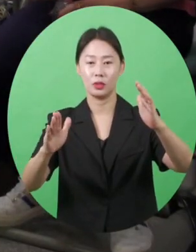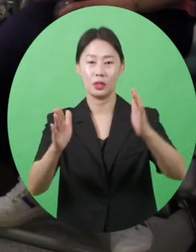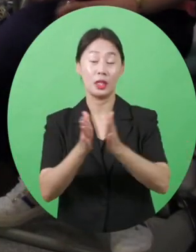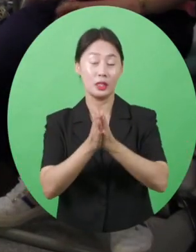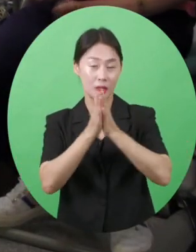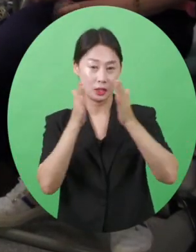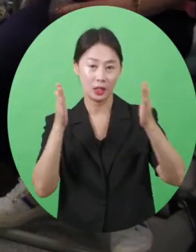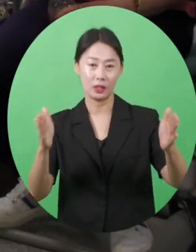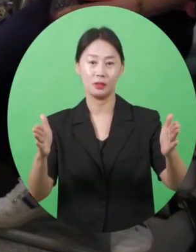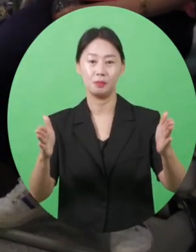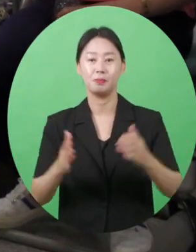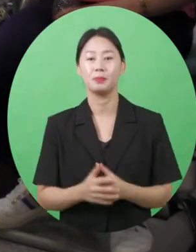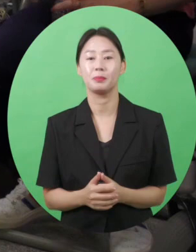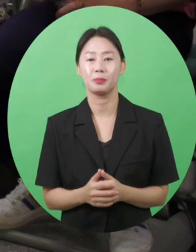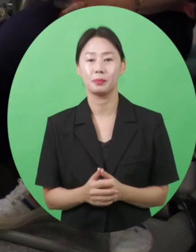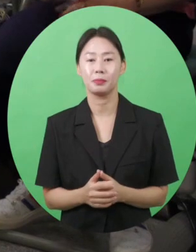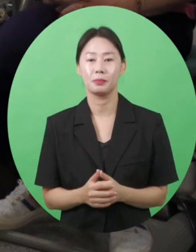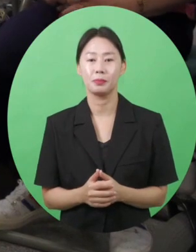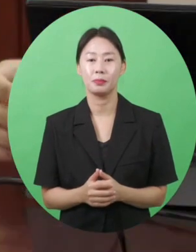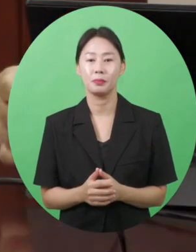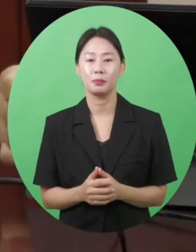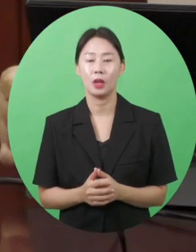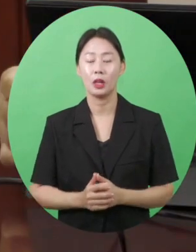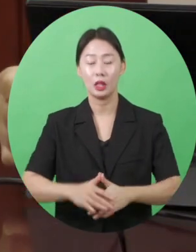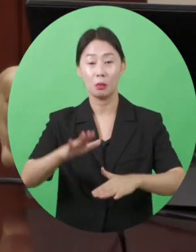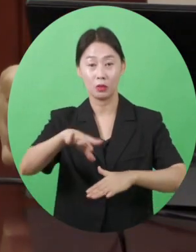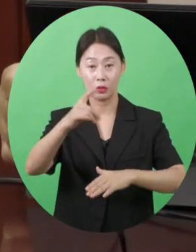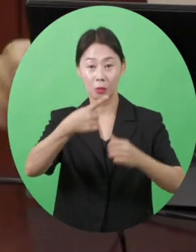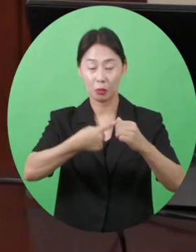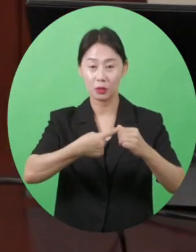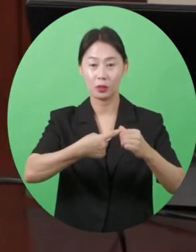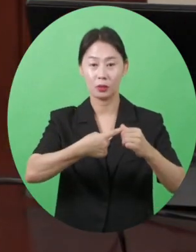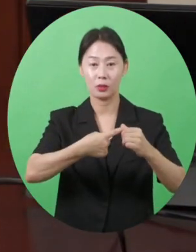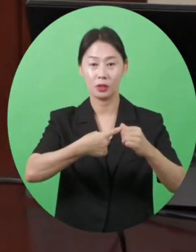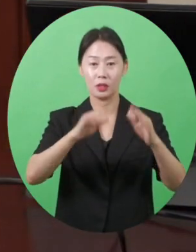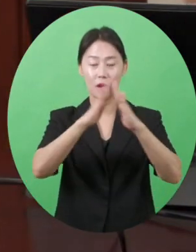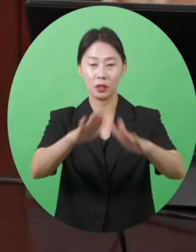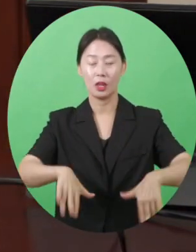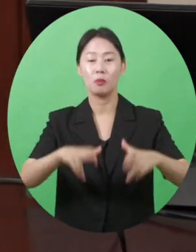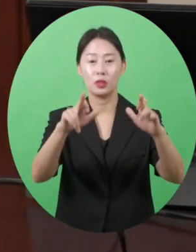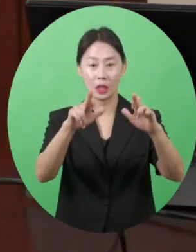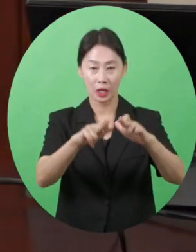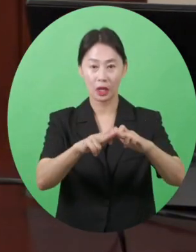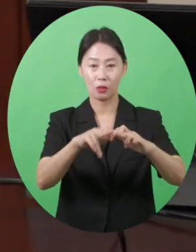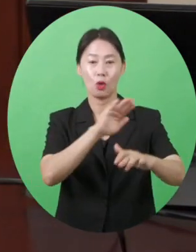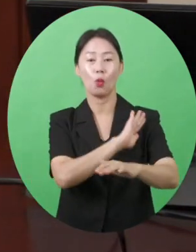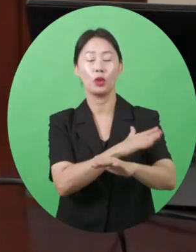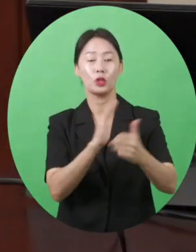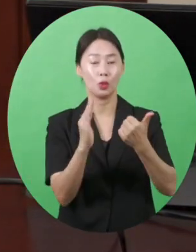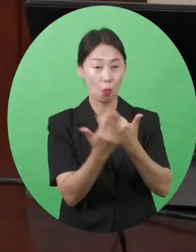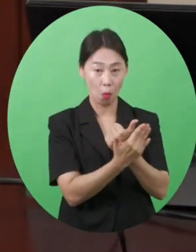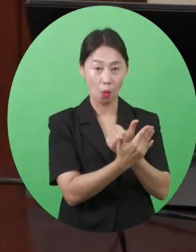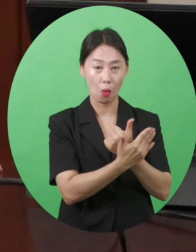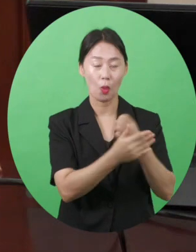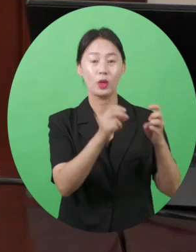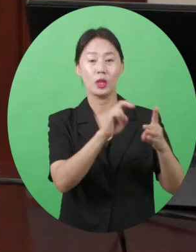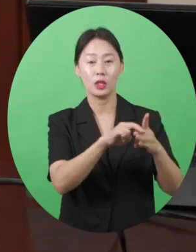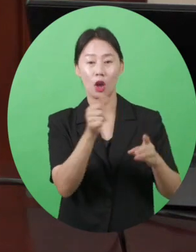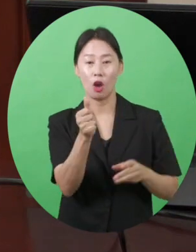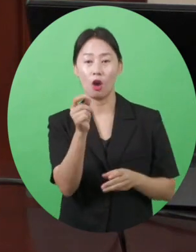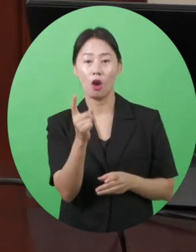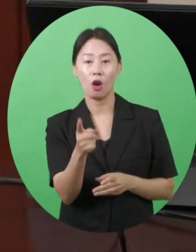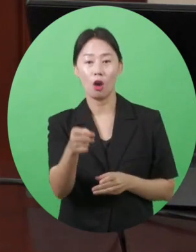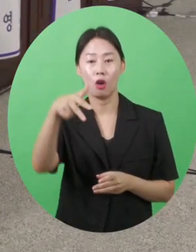이제 발제와 토론을 시작하도록 하겠습니다. 가장 먼저 우리 전남 장애인 권익 옹호 기관의